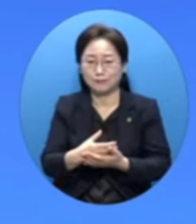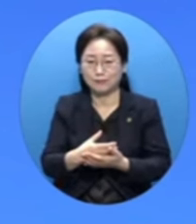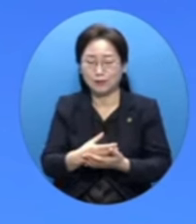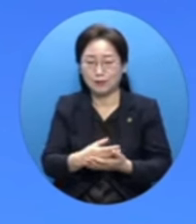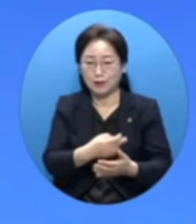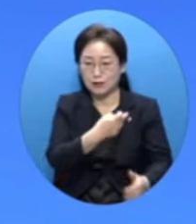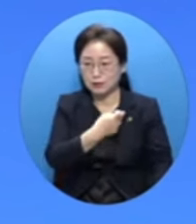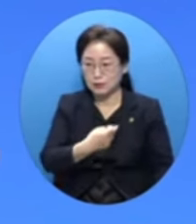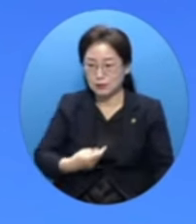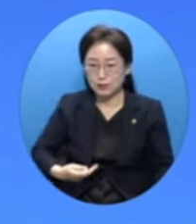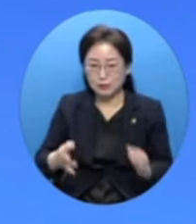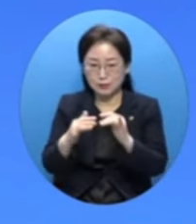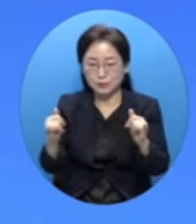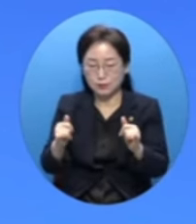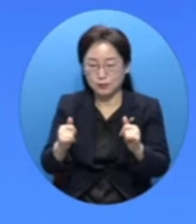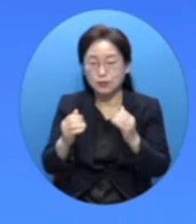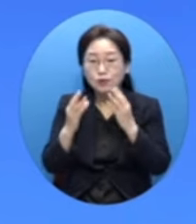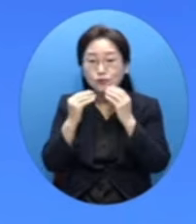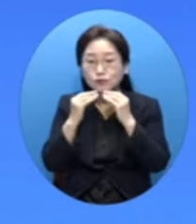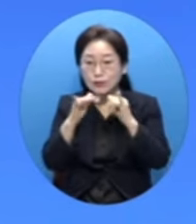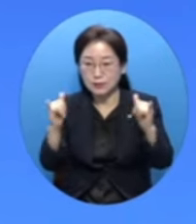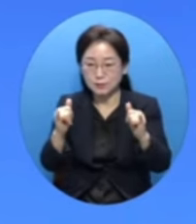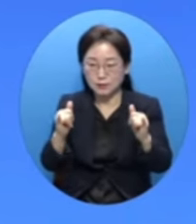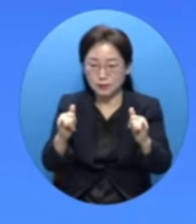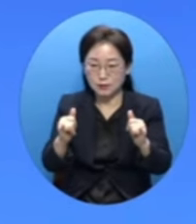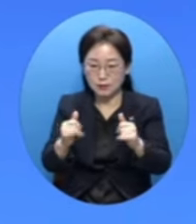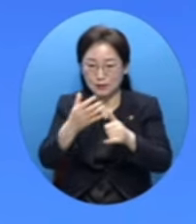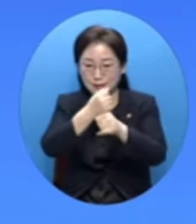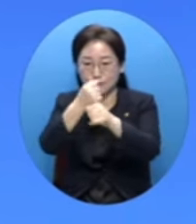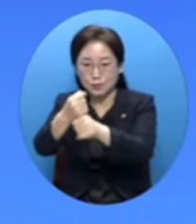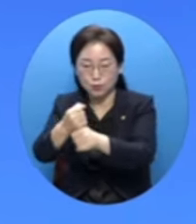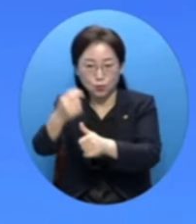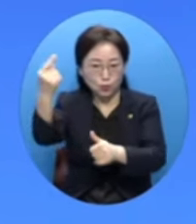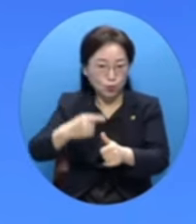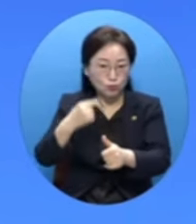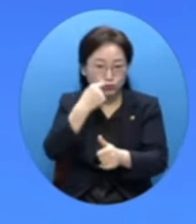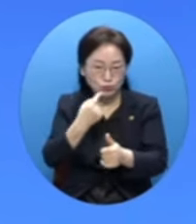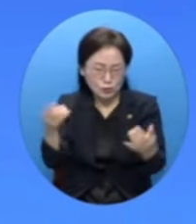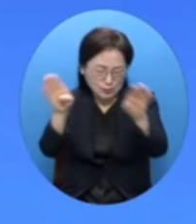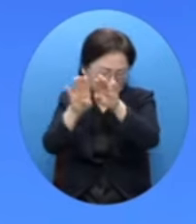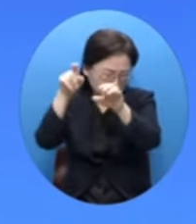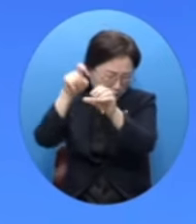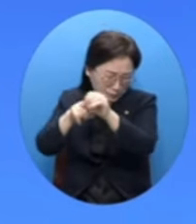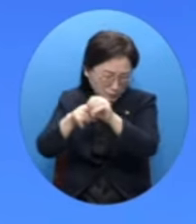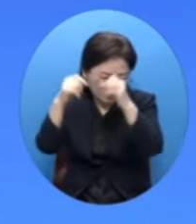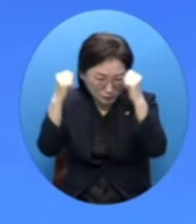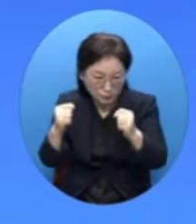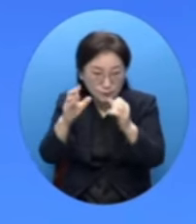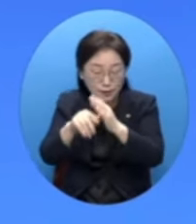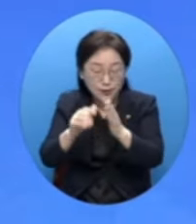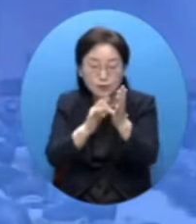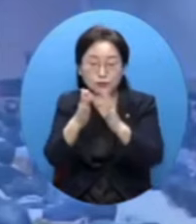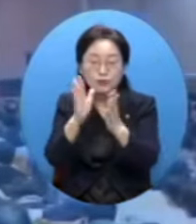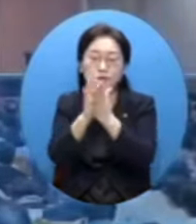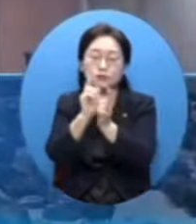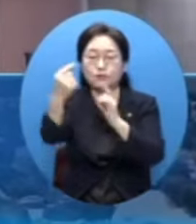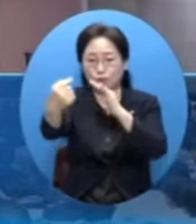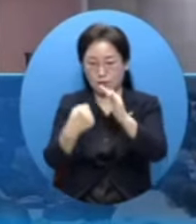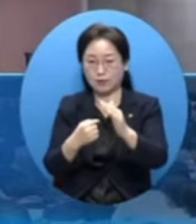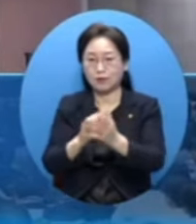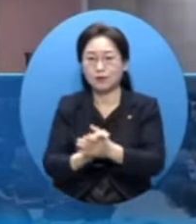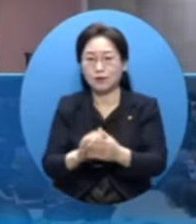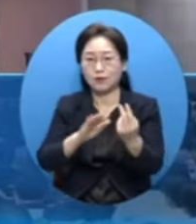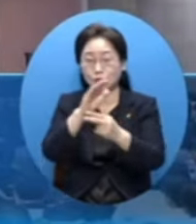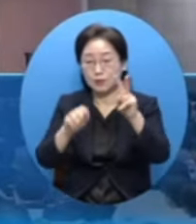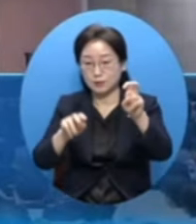유대를 두려워해서 문을 걸어 잠그고 있었을 그때에 주님이 찾아오셨습니다. 요한복음 20장 19절입니다.